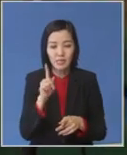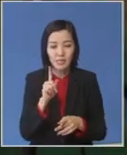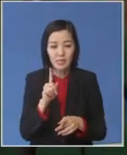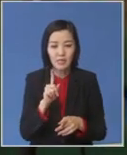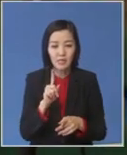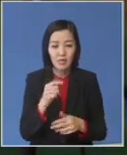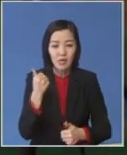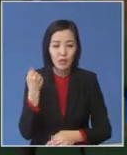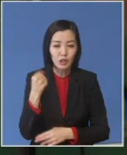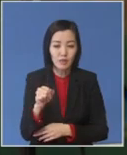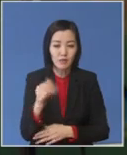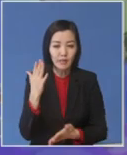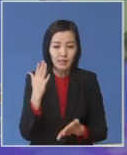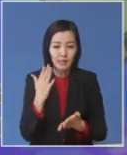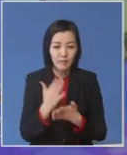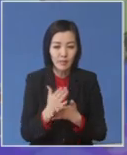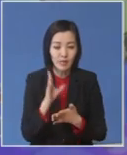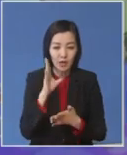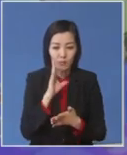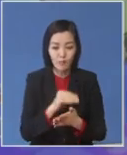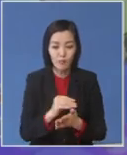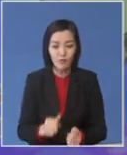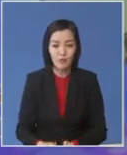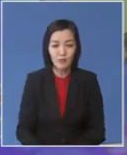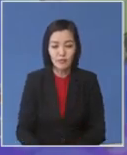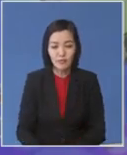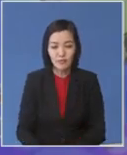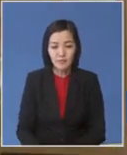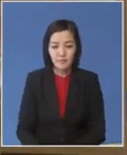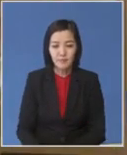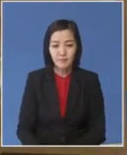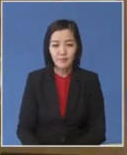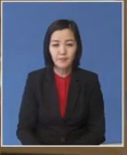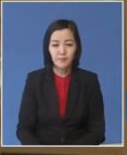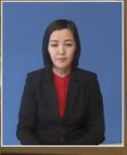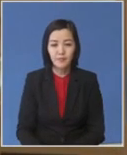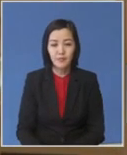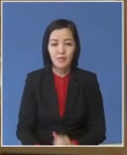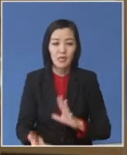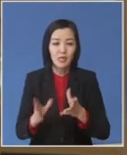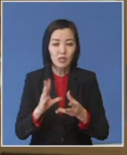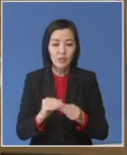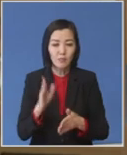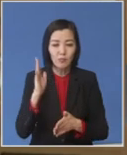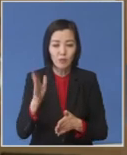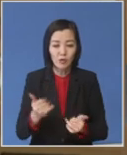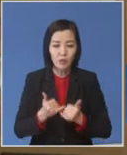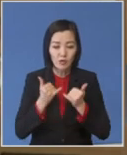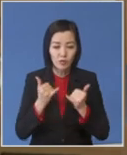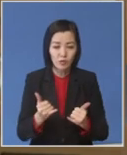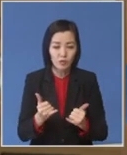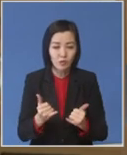хас тұлпарлар шығуы әбден мүмкін дейді айтыстағы аға буын өкілдері. бұл жалпы болашақ үшін